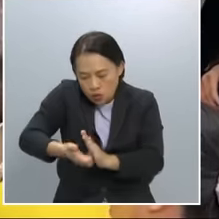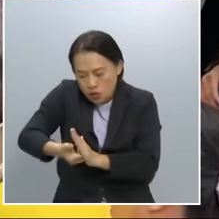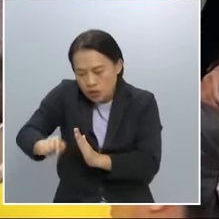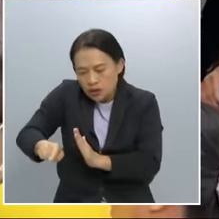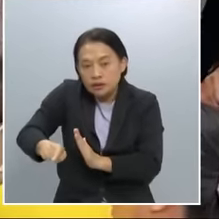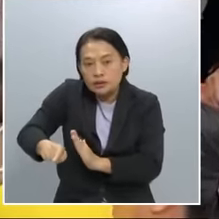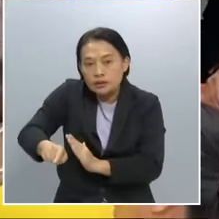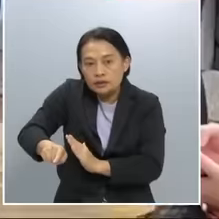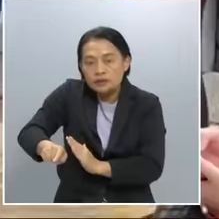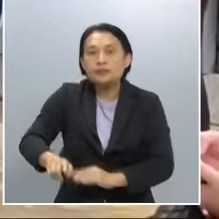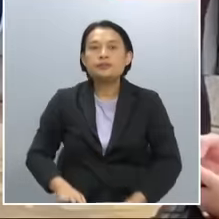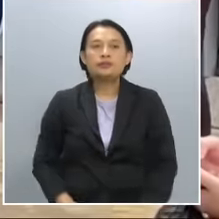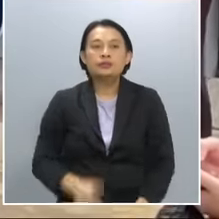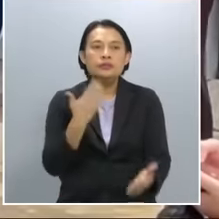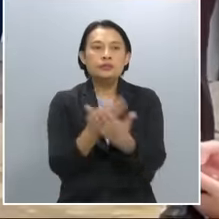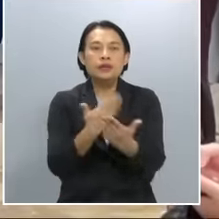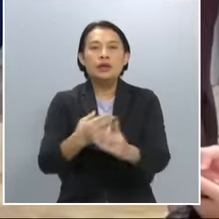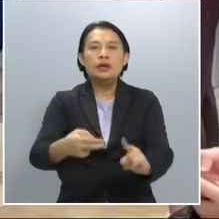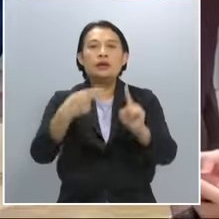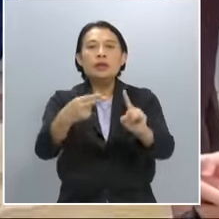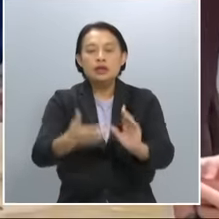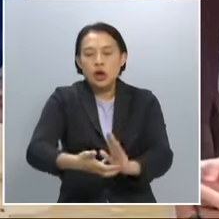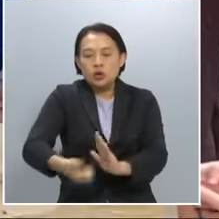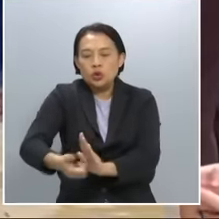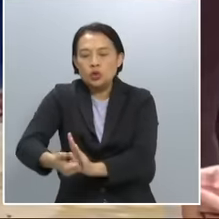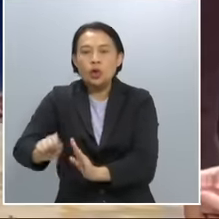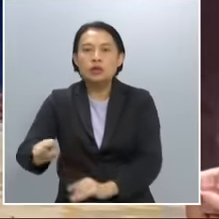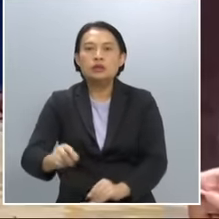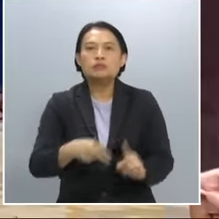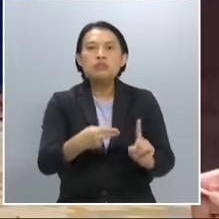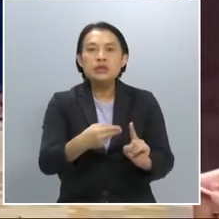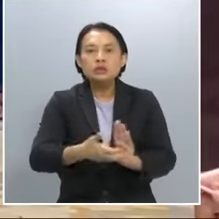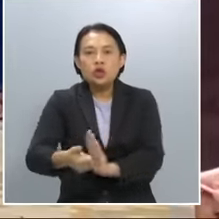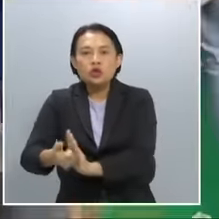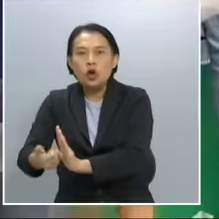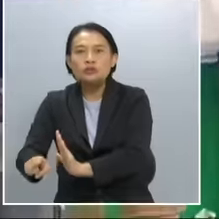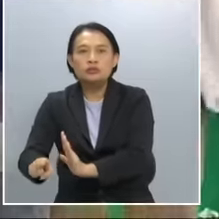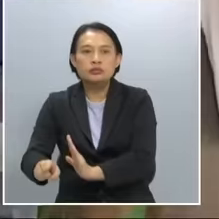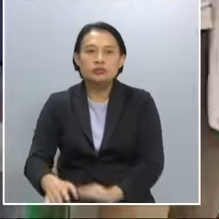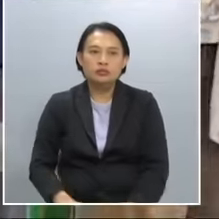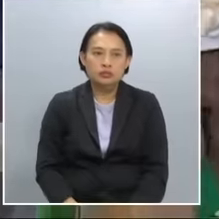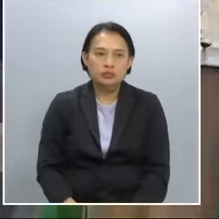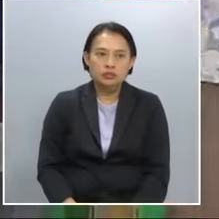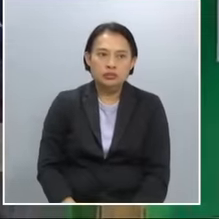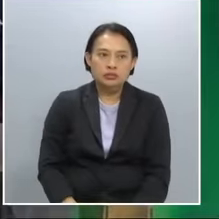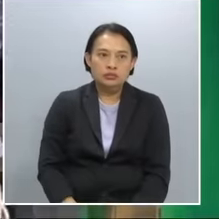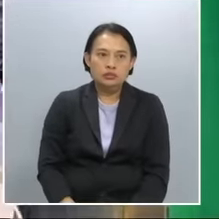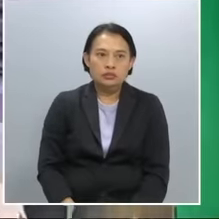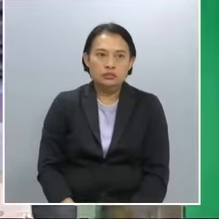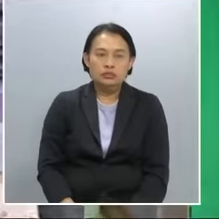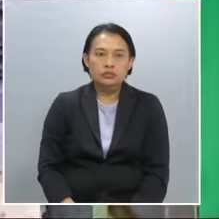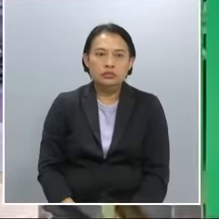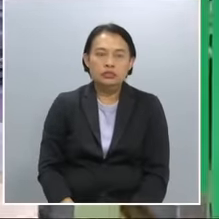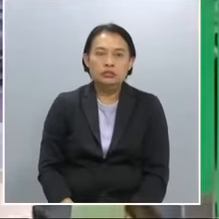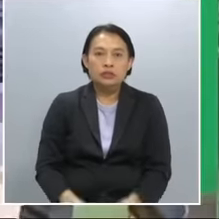อนเงินยอดเงินหมื่น ค่ะ ยอดเงินหมื่นมีเท่าไหร่ถอนเลยขนาดเดียวกันกรณีของ